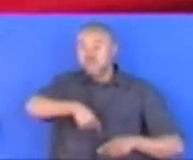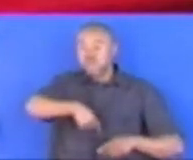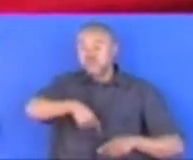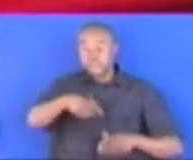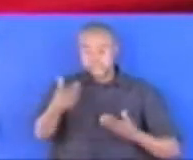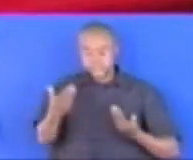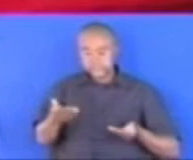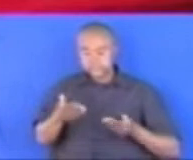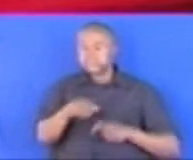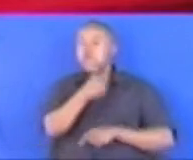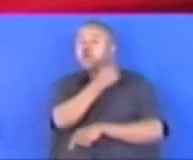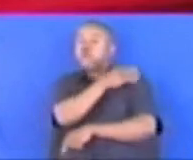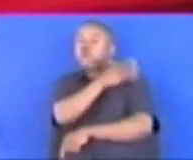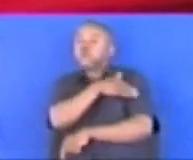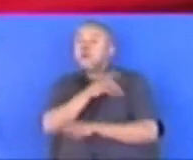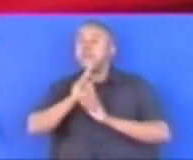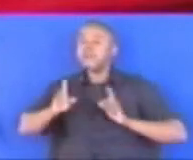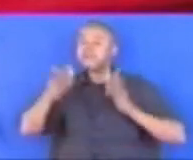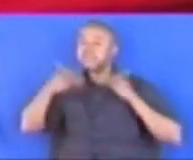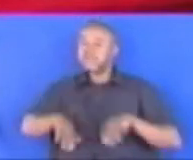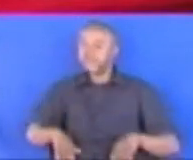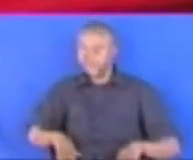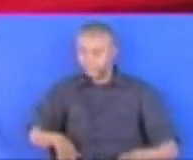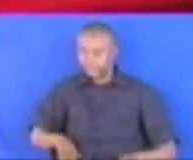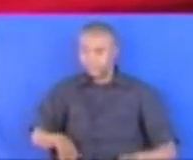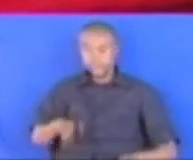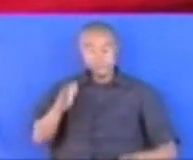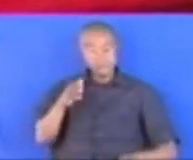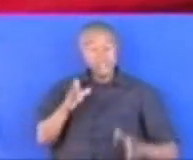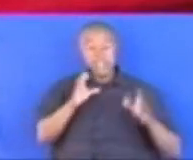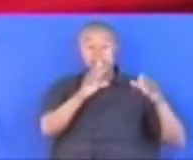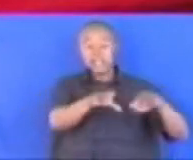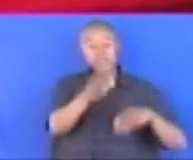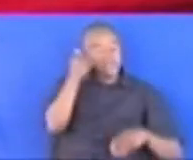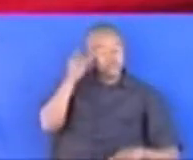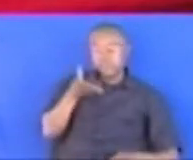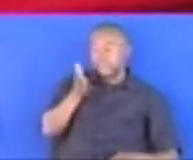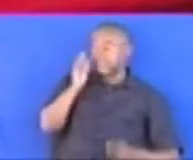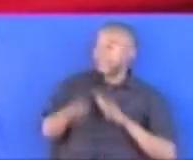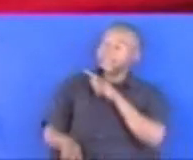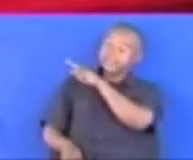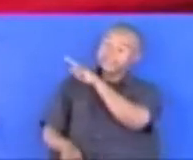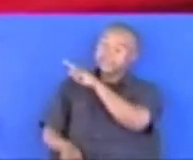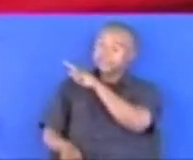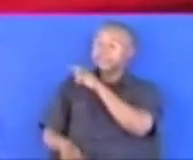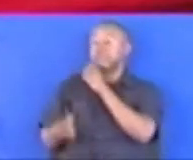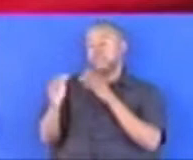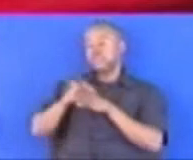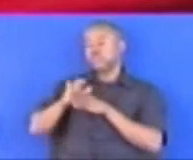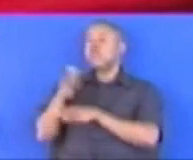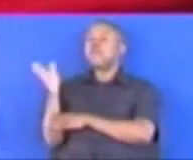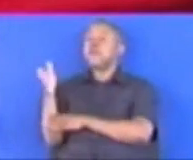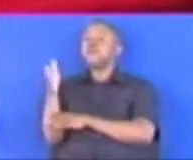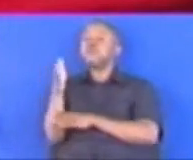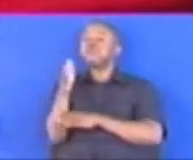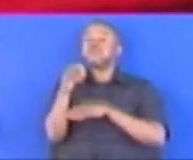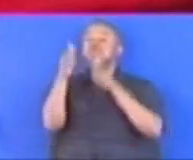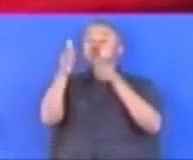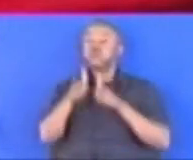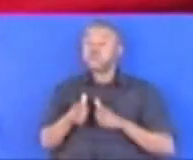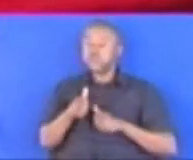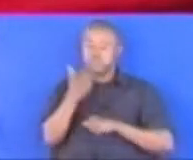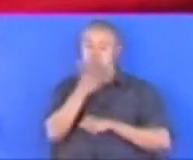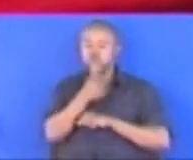kamati inashauri: moja, serikali iweke mikakati mbalimbali ikiwa ni pamoja na kutumia balozi zetu kutangaza huduma